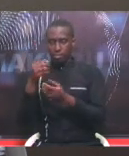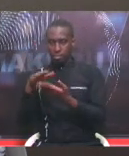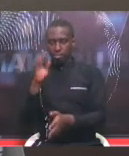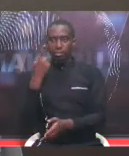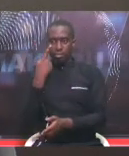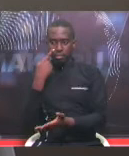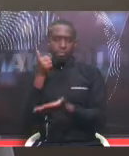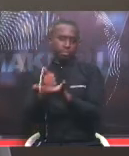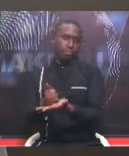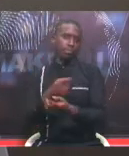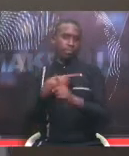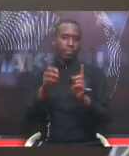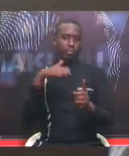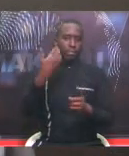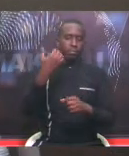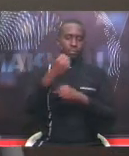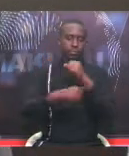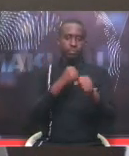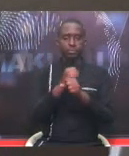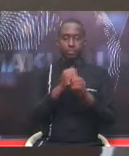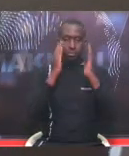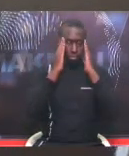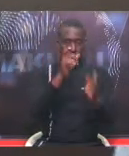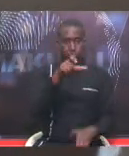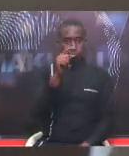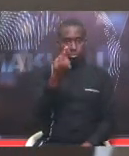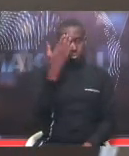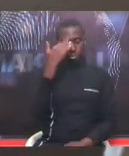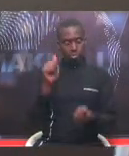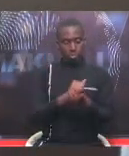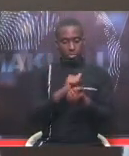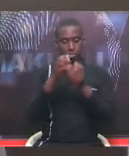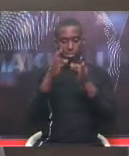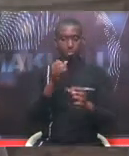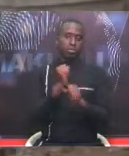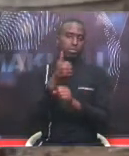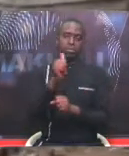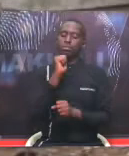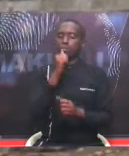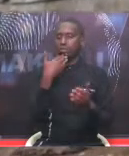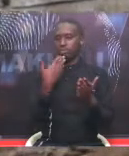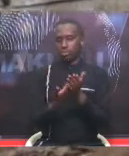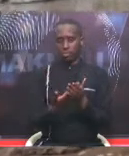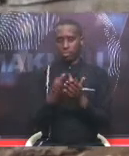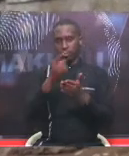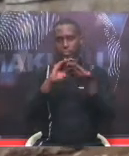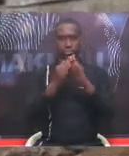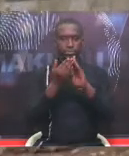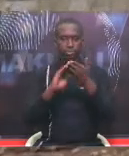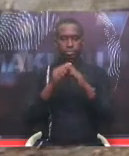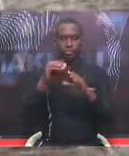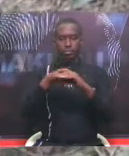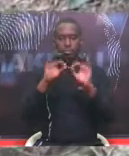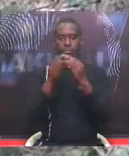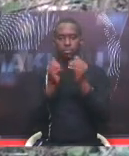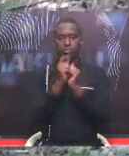ariko buri mwaka tugiye duhanga amaso umuntu umwe kubera kwangiza ibyo yakorewe ntago byaba ari byo. Muri uyu mudugudu hari imiryango 11